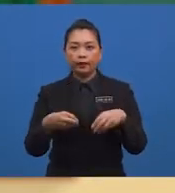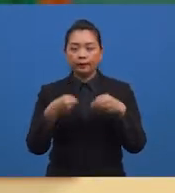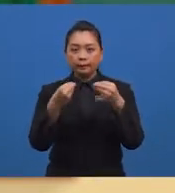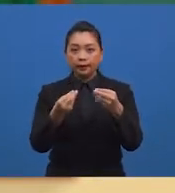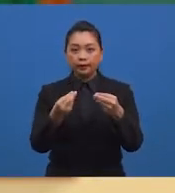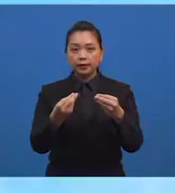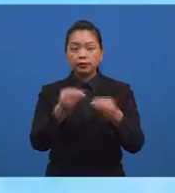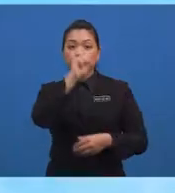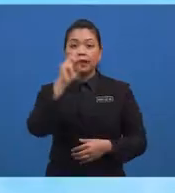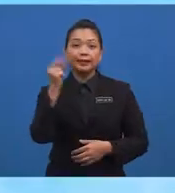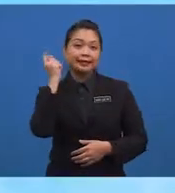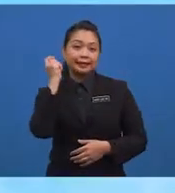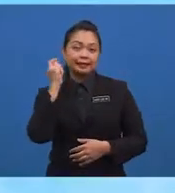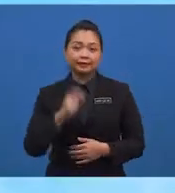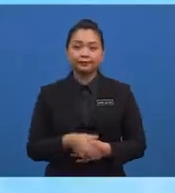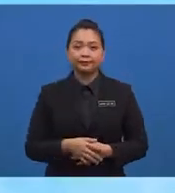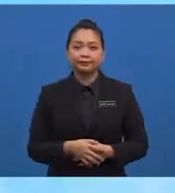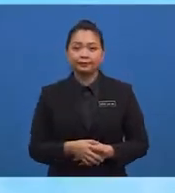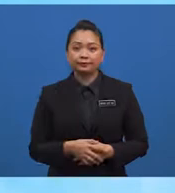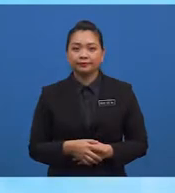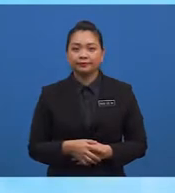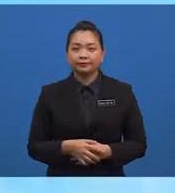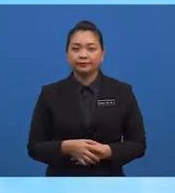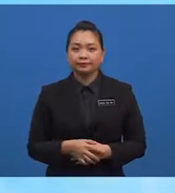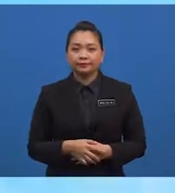bagi kedua-dua soalan tersebut.